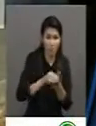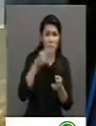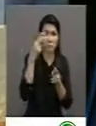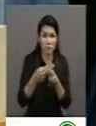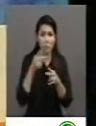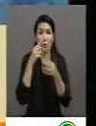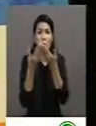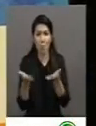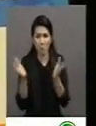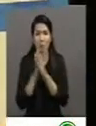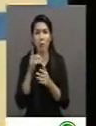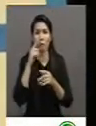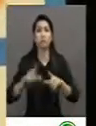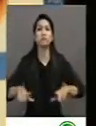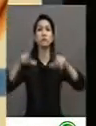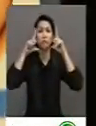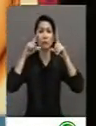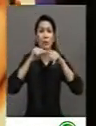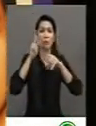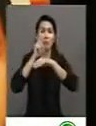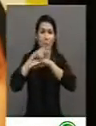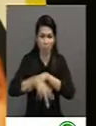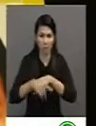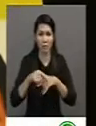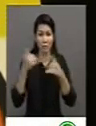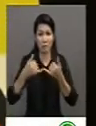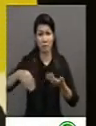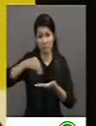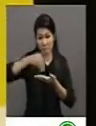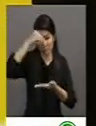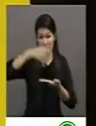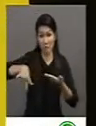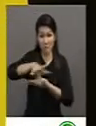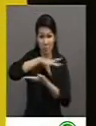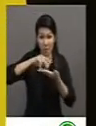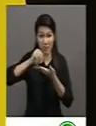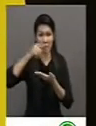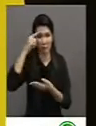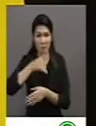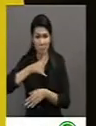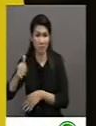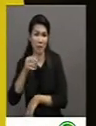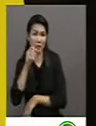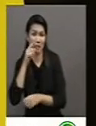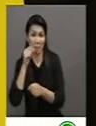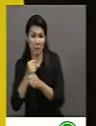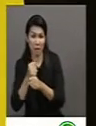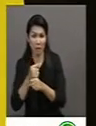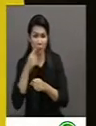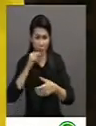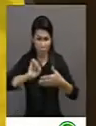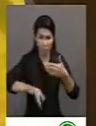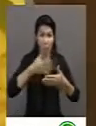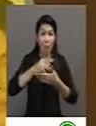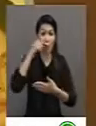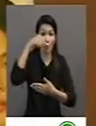ดต่อครอบครัวเขาเนี่ยมันยังโชว์อยู่ในโลกออนไลน์ตอนนี้เขาเรียนในมหาวิทยาลัยกำลังจะไปทำงานเมื่อเซิร์ช Google ขึ้นมาภาพ